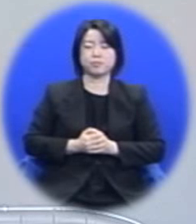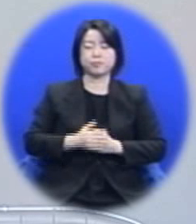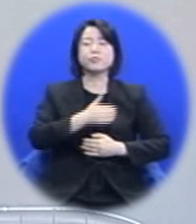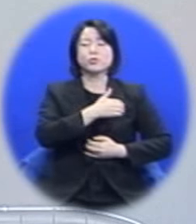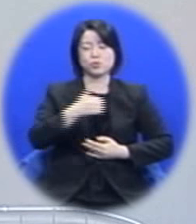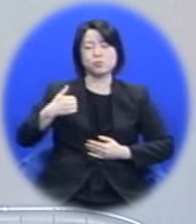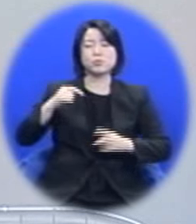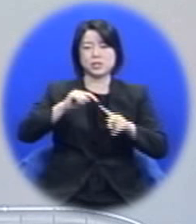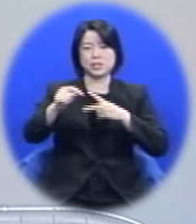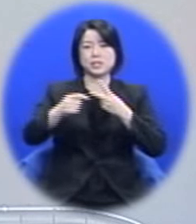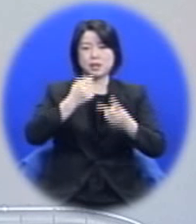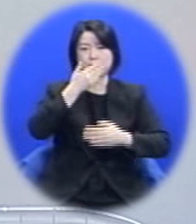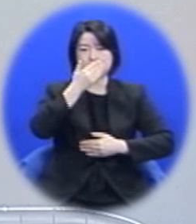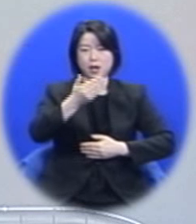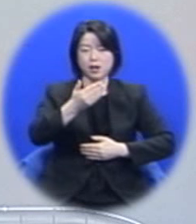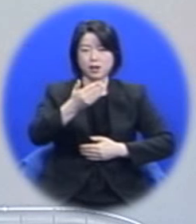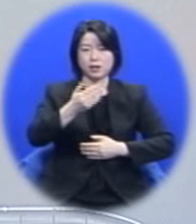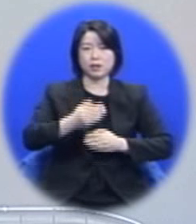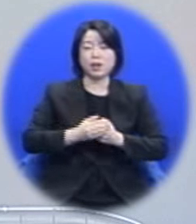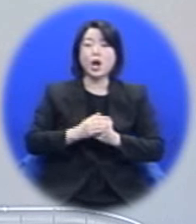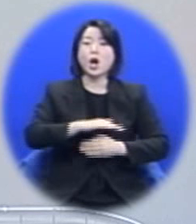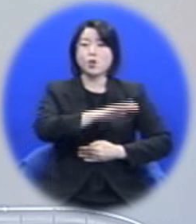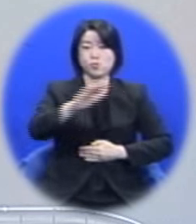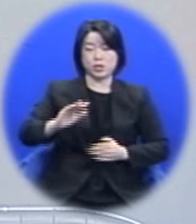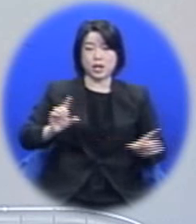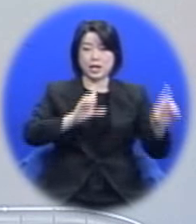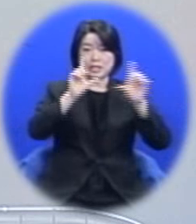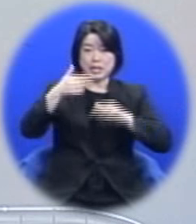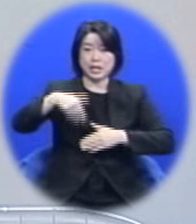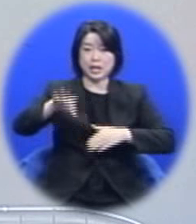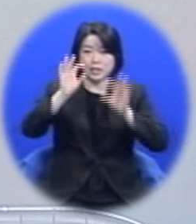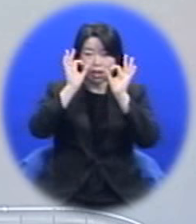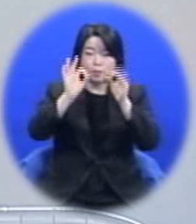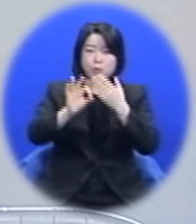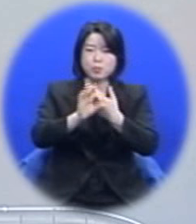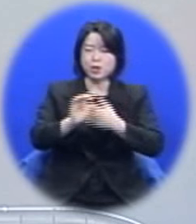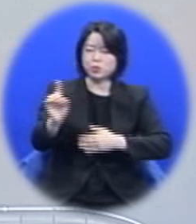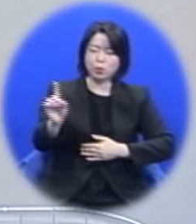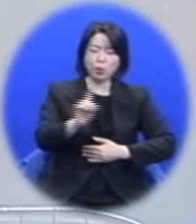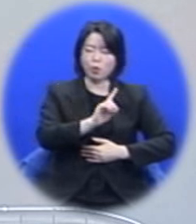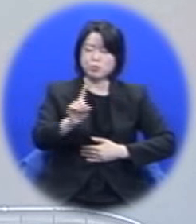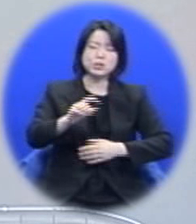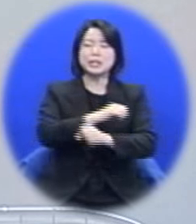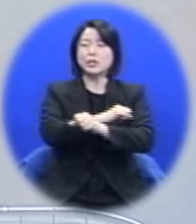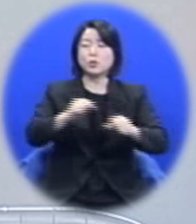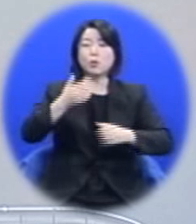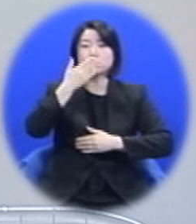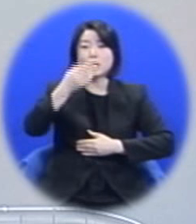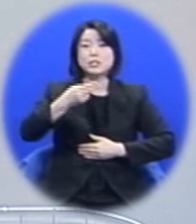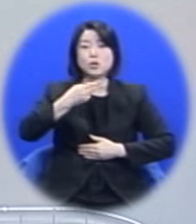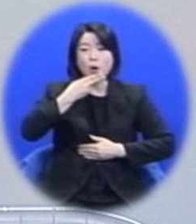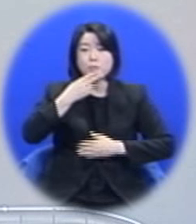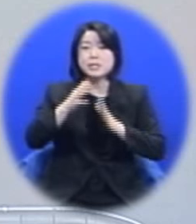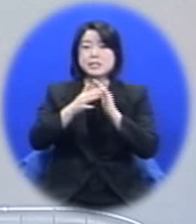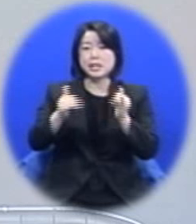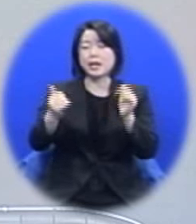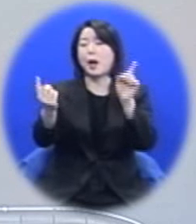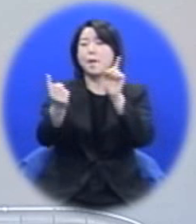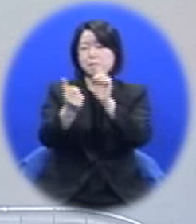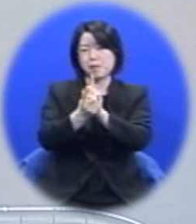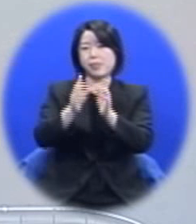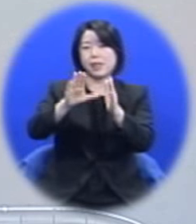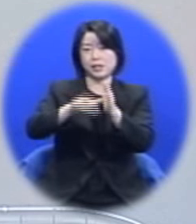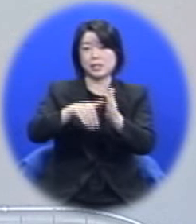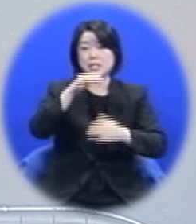충분히 이해가 됩니다. 우리가 살아보면 도무지 용서할 수 없는 그런 사람을 만날